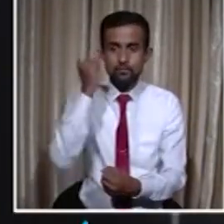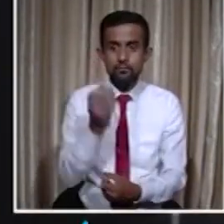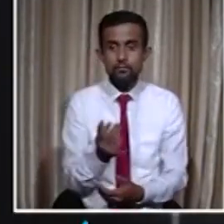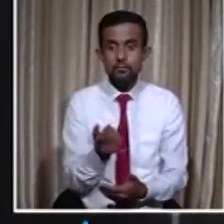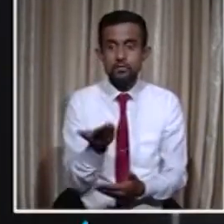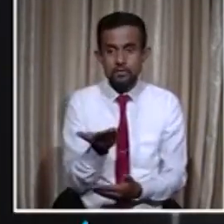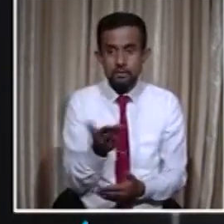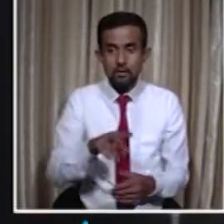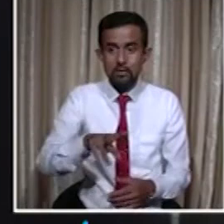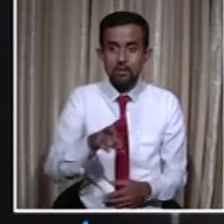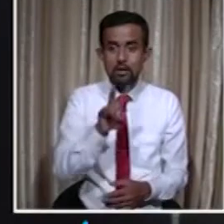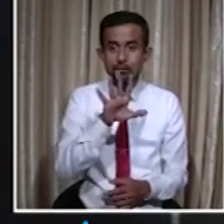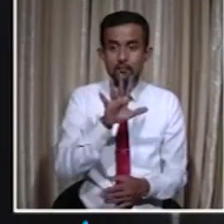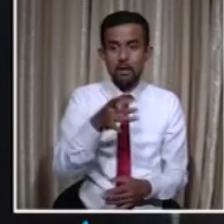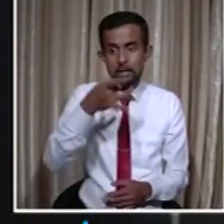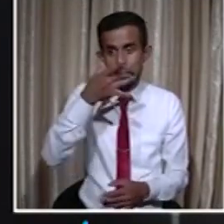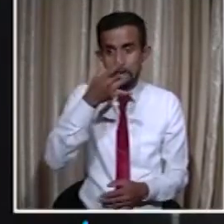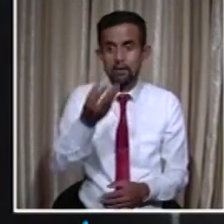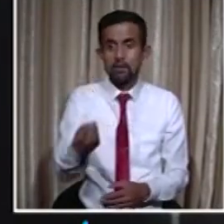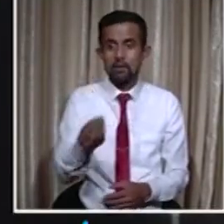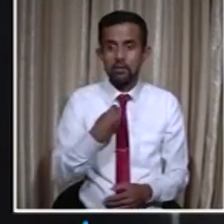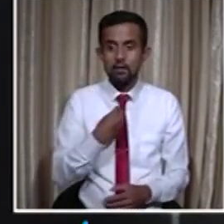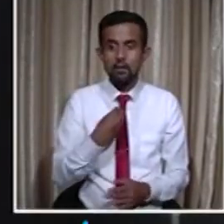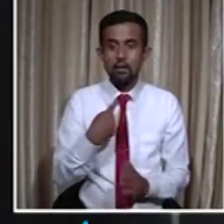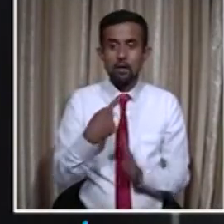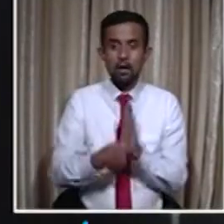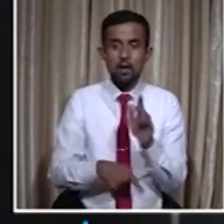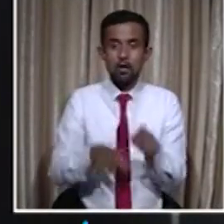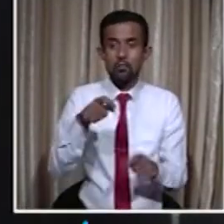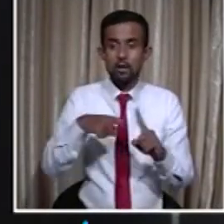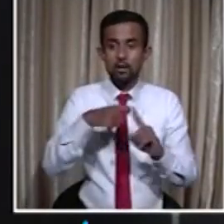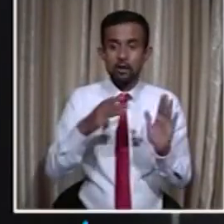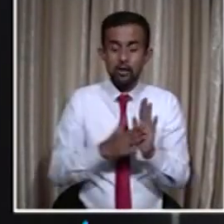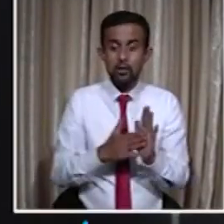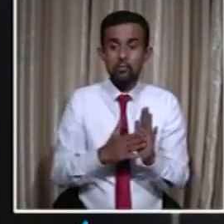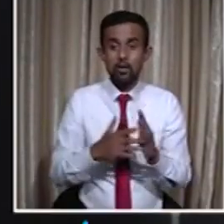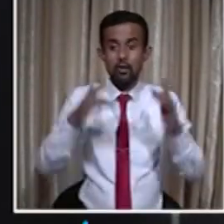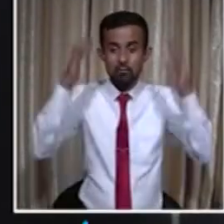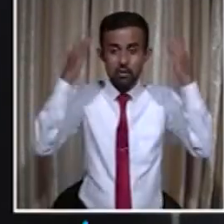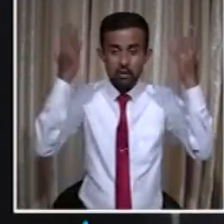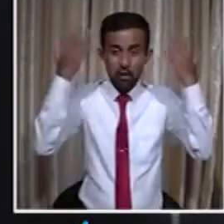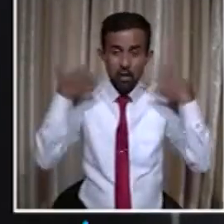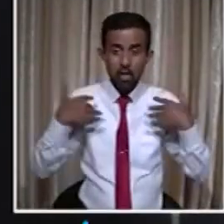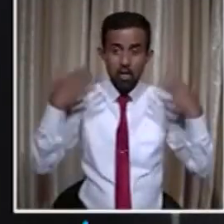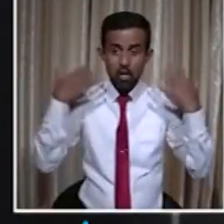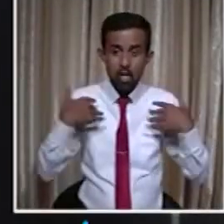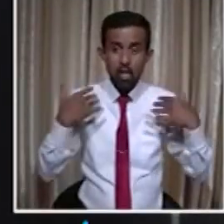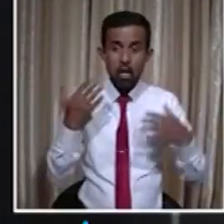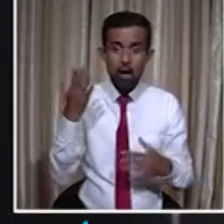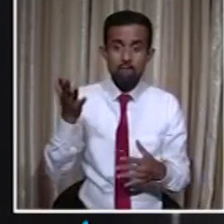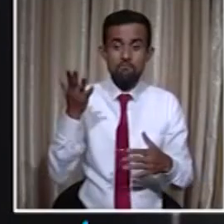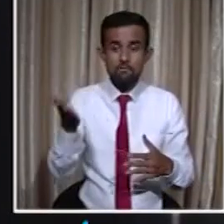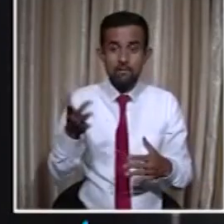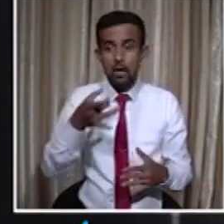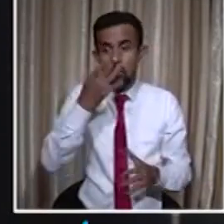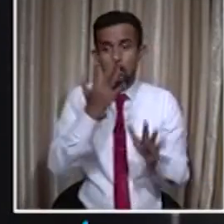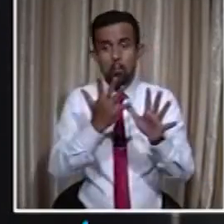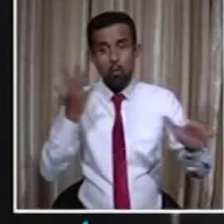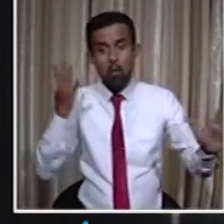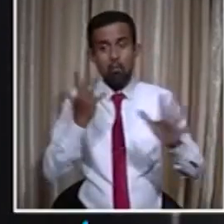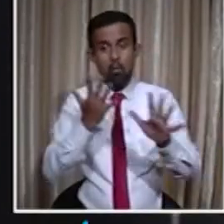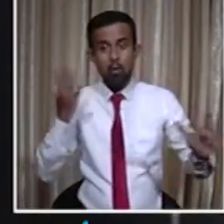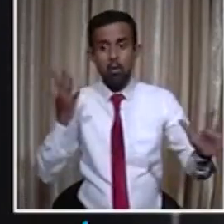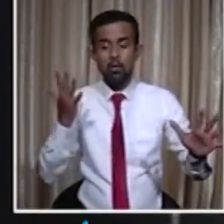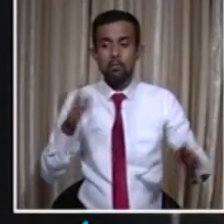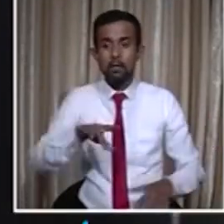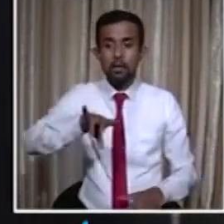කරලා මේ 225ට තෙල් දෙන්න කියලා. රටේ මිනිස්සු කිලෝමීටර් ගණන් වැස්සේ යව්වේ වේලි වේලි ඉන්න මේ පෝලිං වල. ඇයි